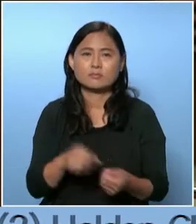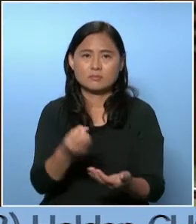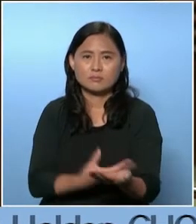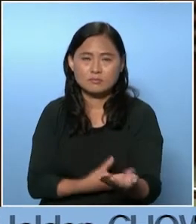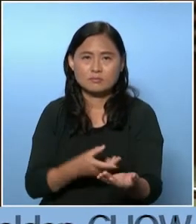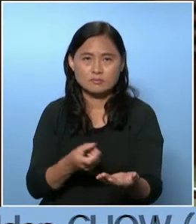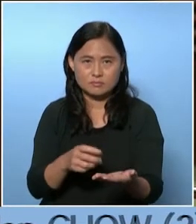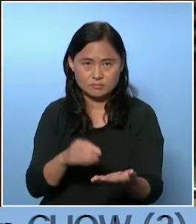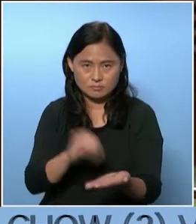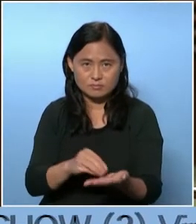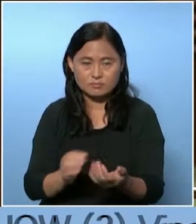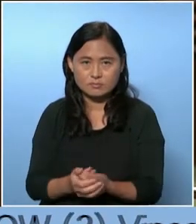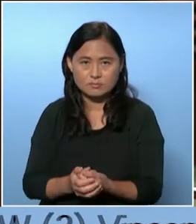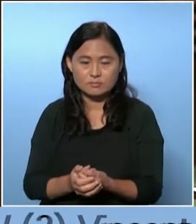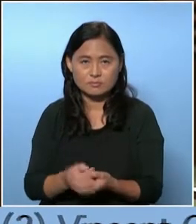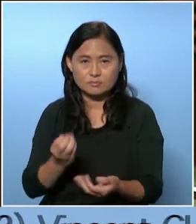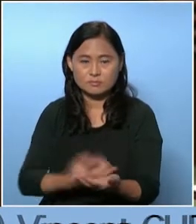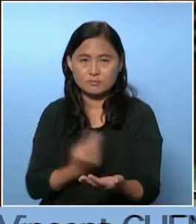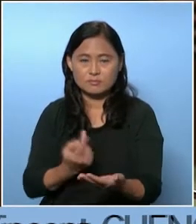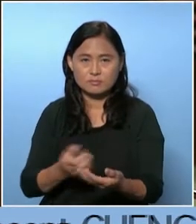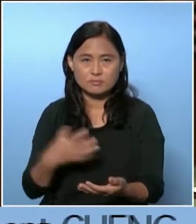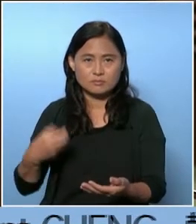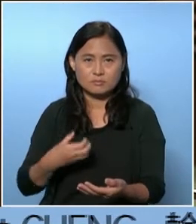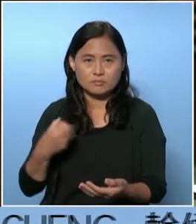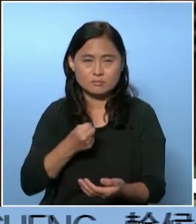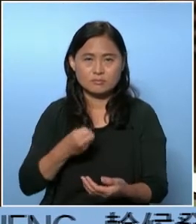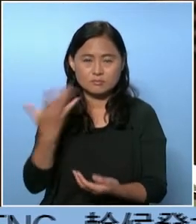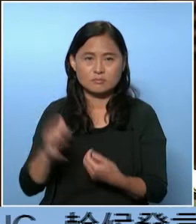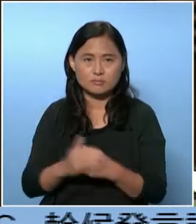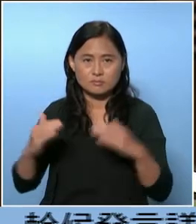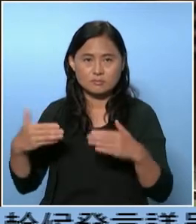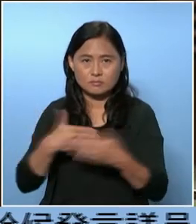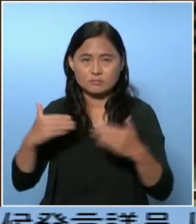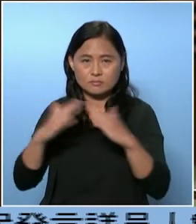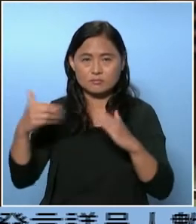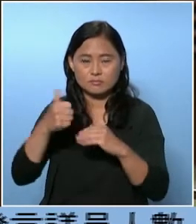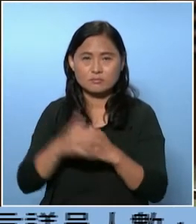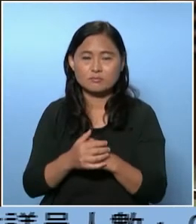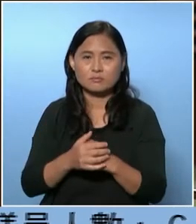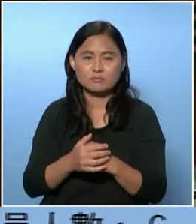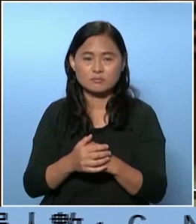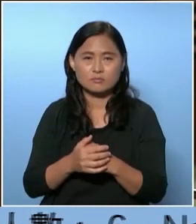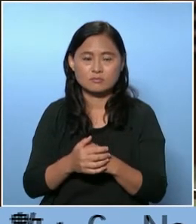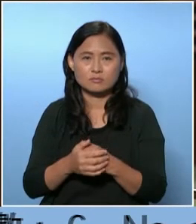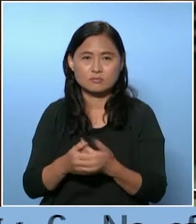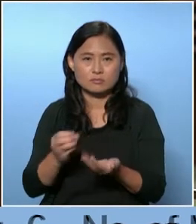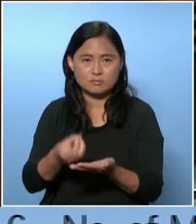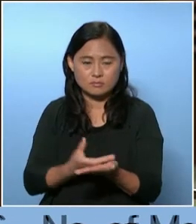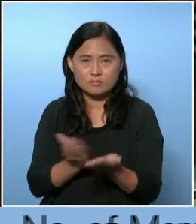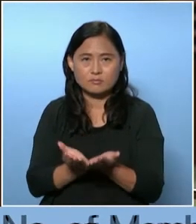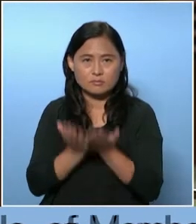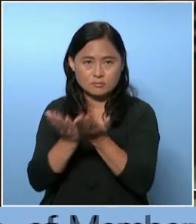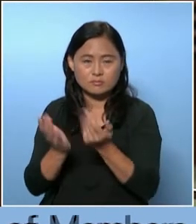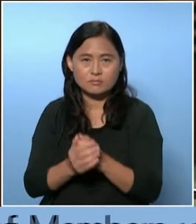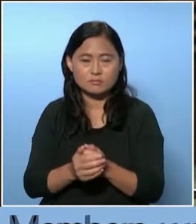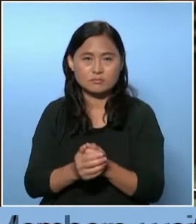文。條例草案賦權運輸署署長，下稱署長，藉憲報公告認可使用